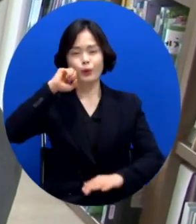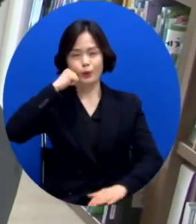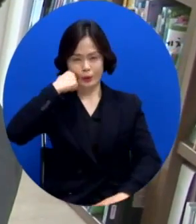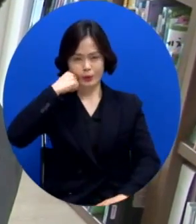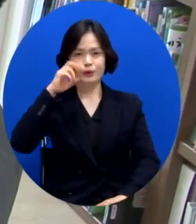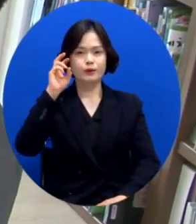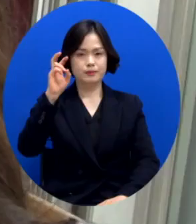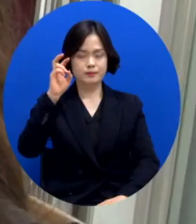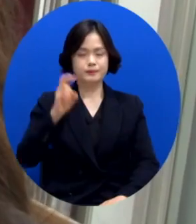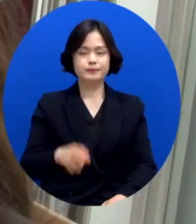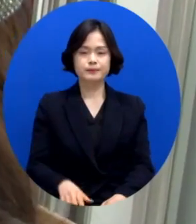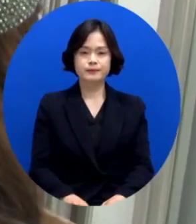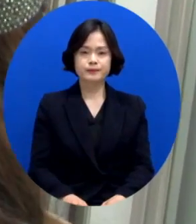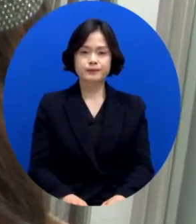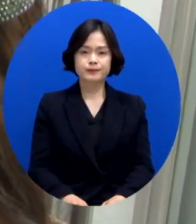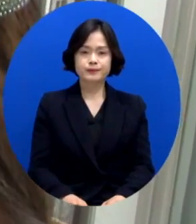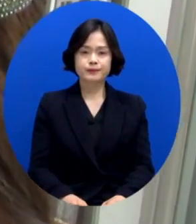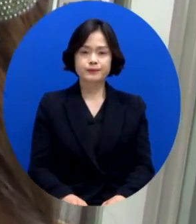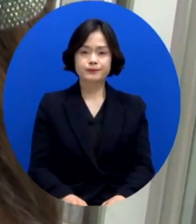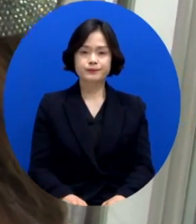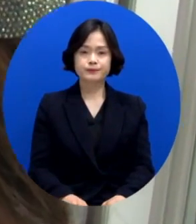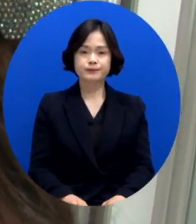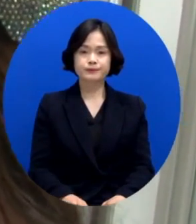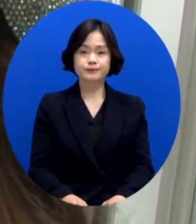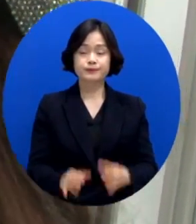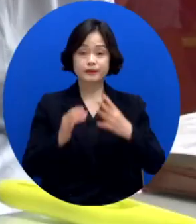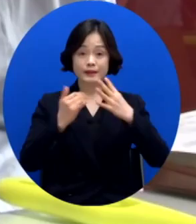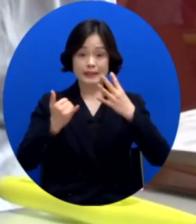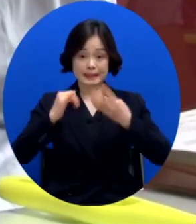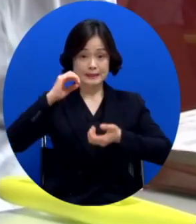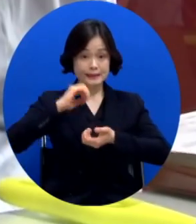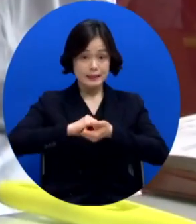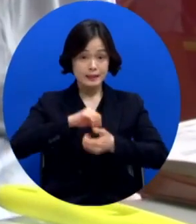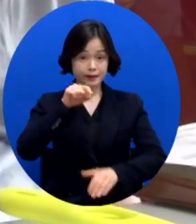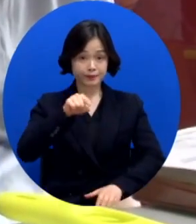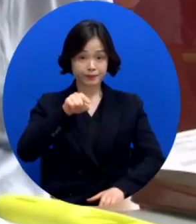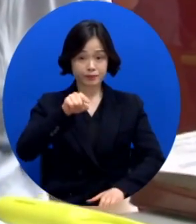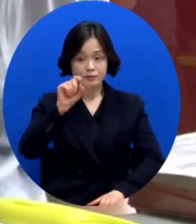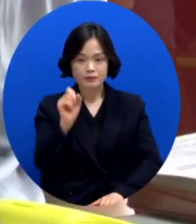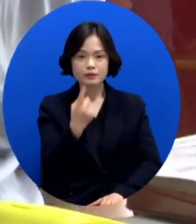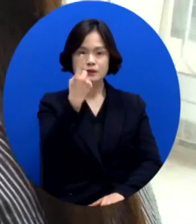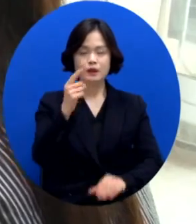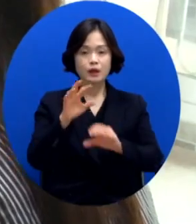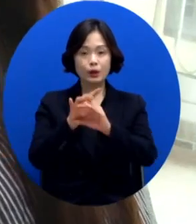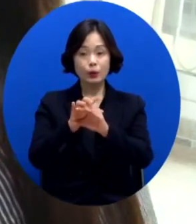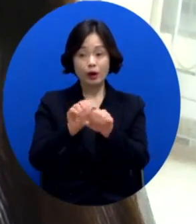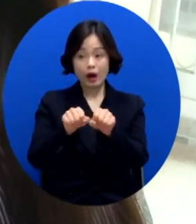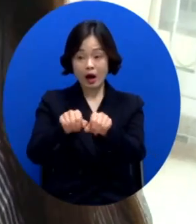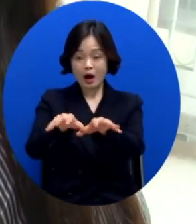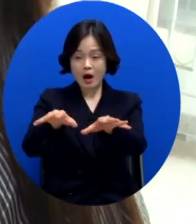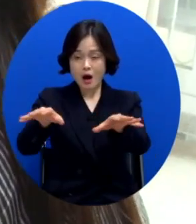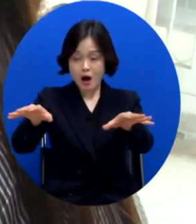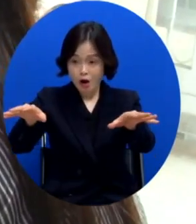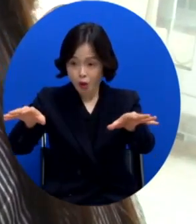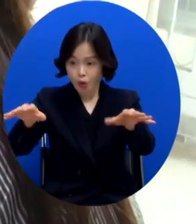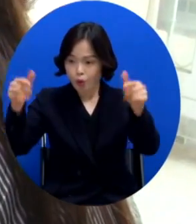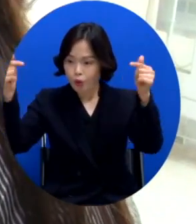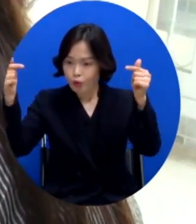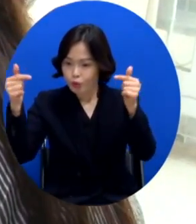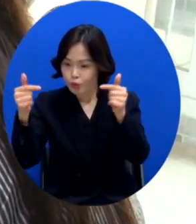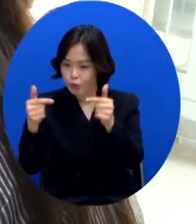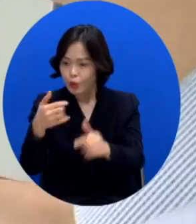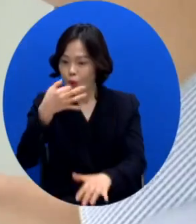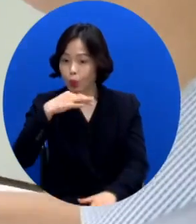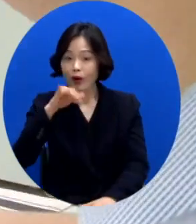예상되는 부분입니다. 한편 5인 이상 집합 금지가 코로나19 확진자의 증가세를 꺾는 데 주요했다는 분석이